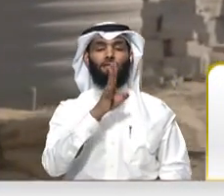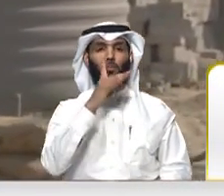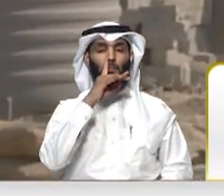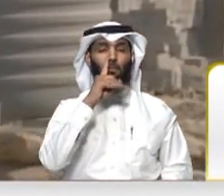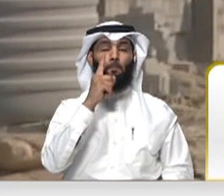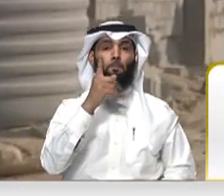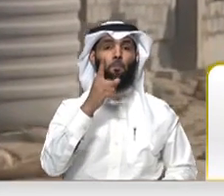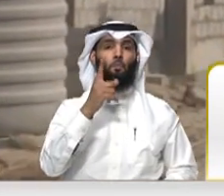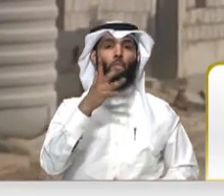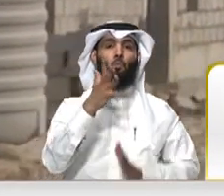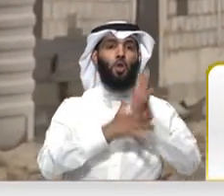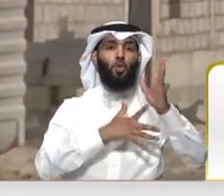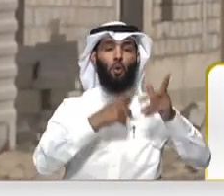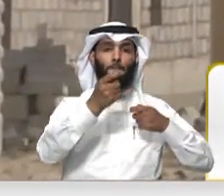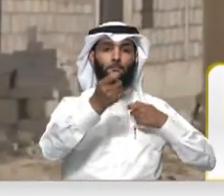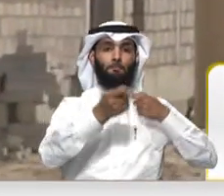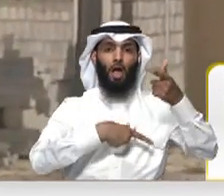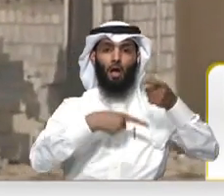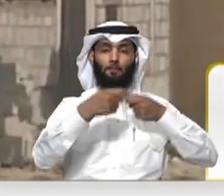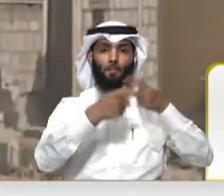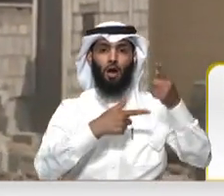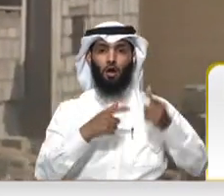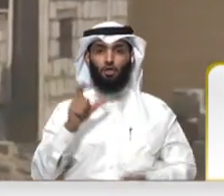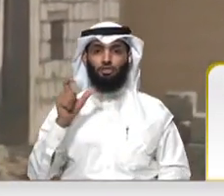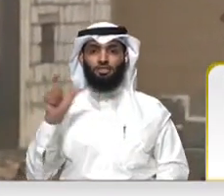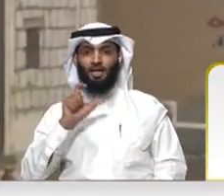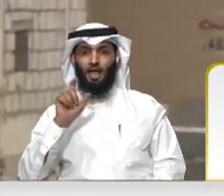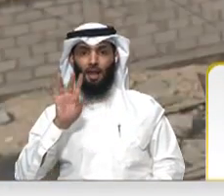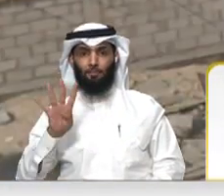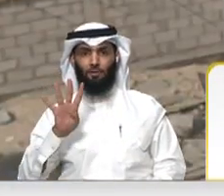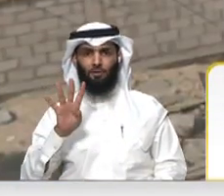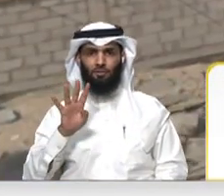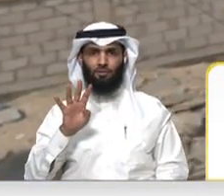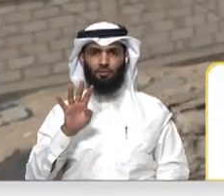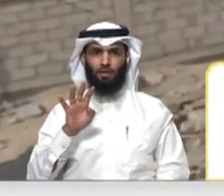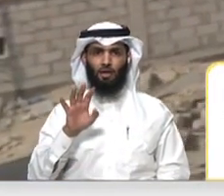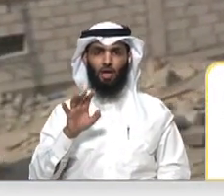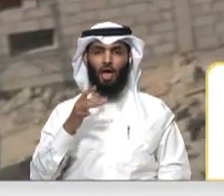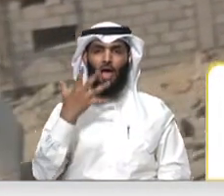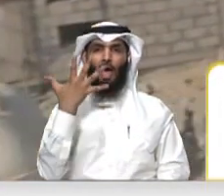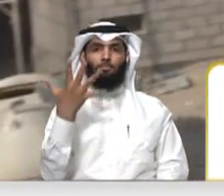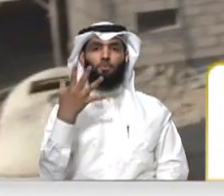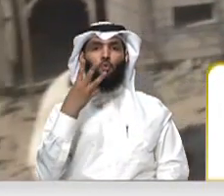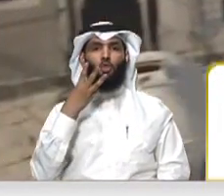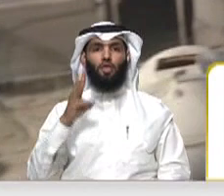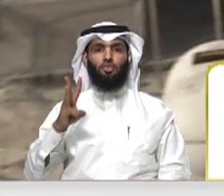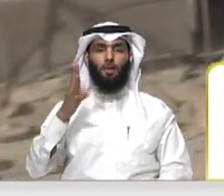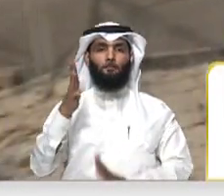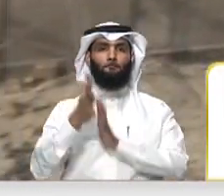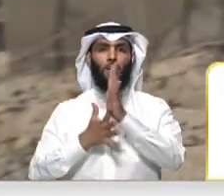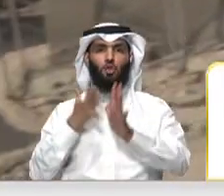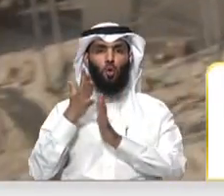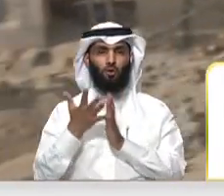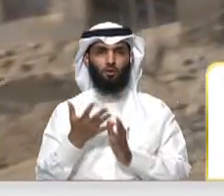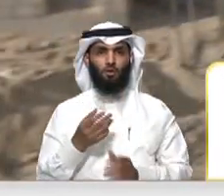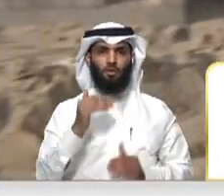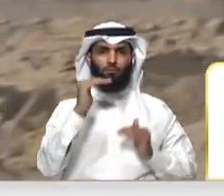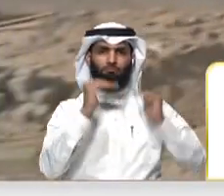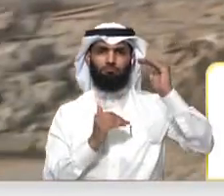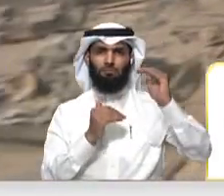التداولات بشهر 4 35 مليون دينار عندك زياده ما يقارب